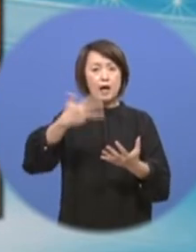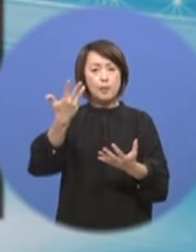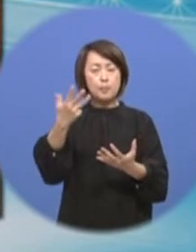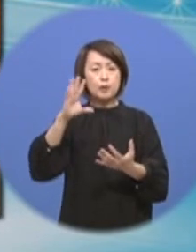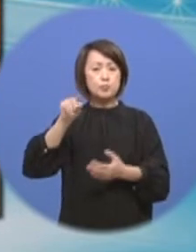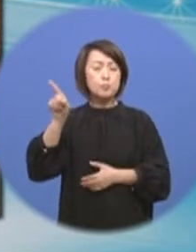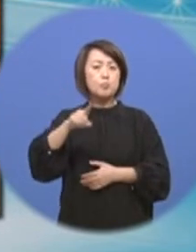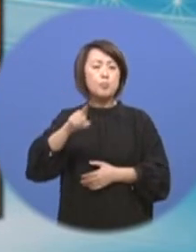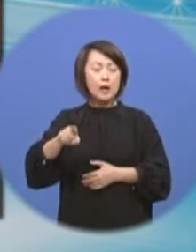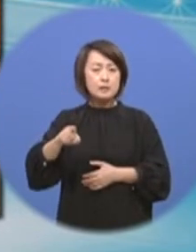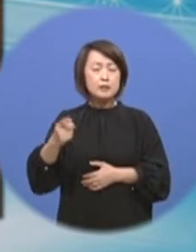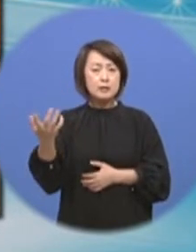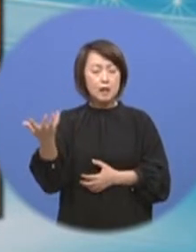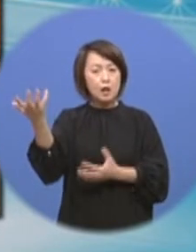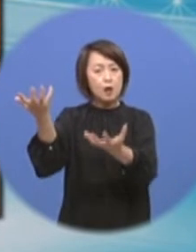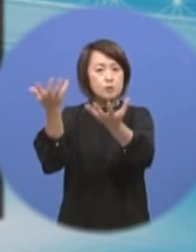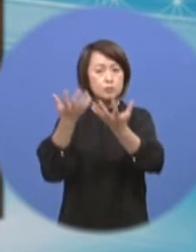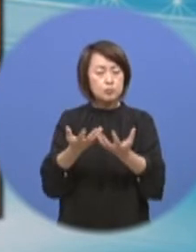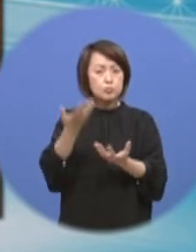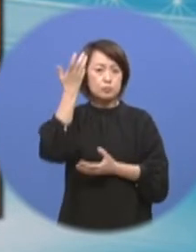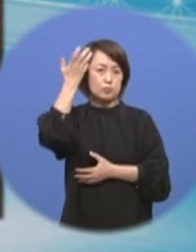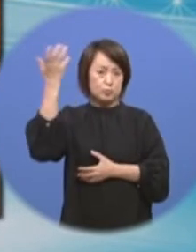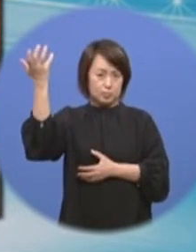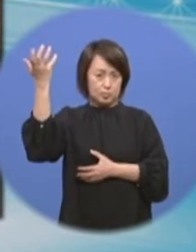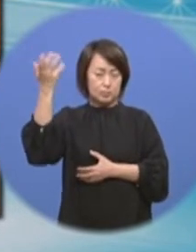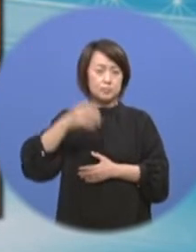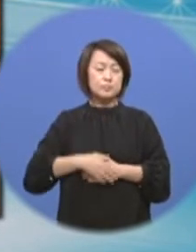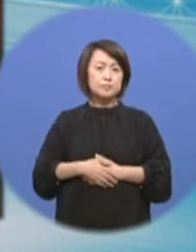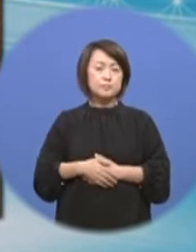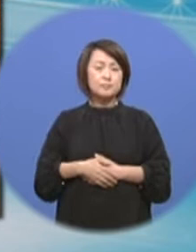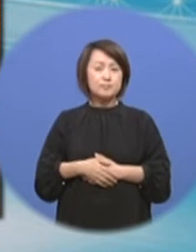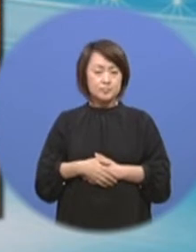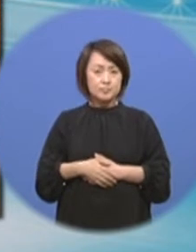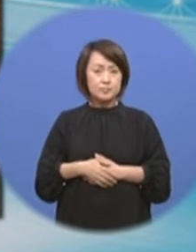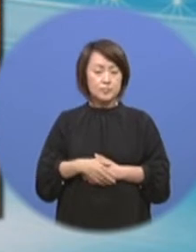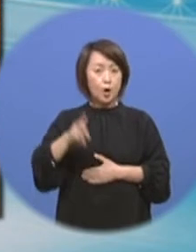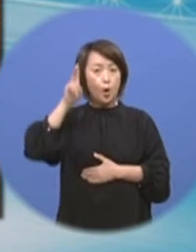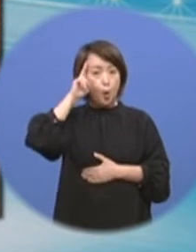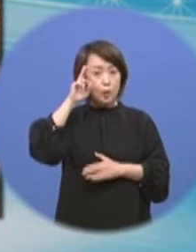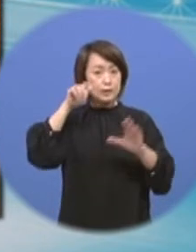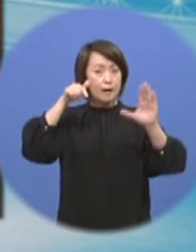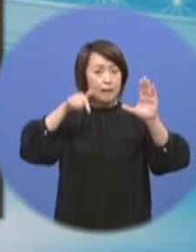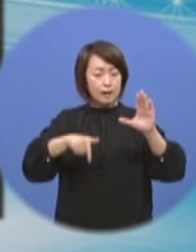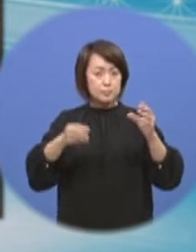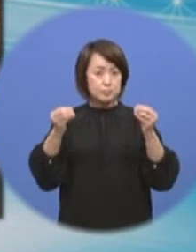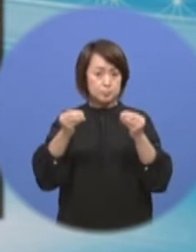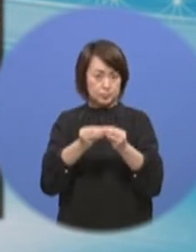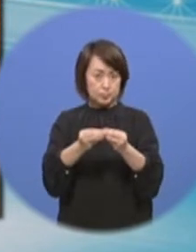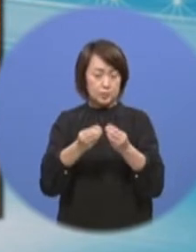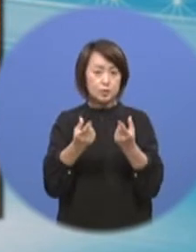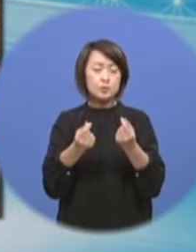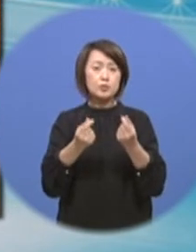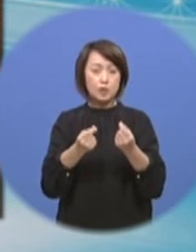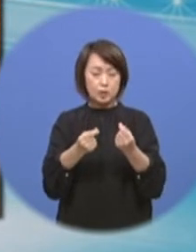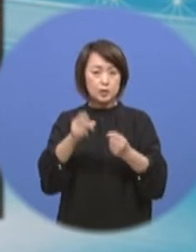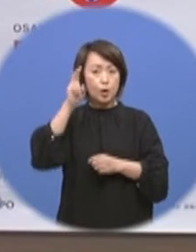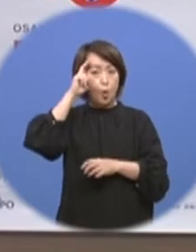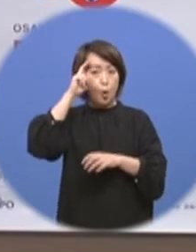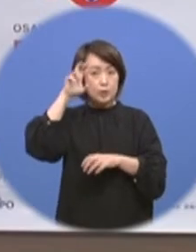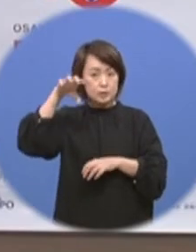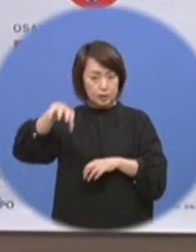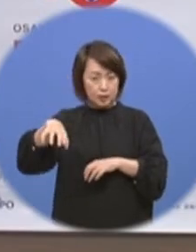を見込まれております大阪関西万博と名前にもある通り開催地の大阪だけでなく